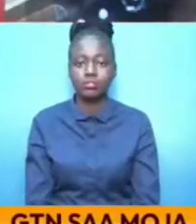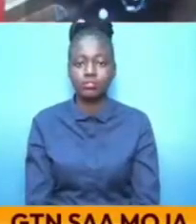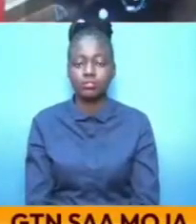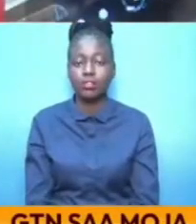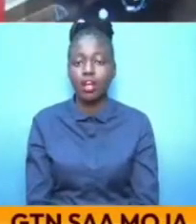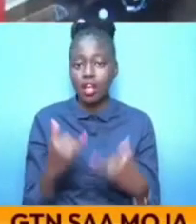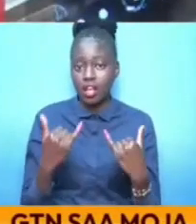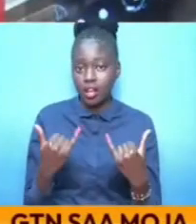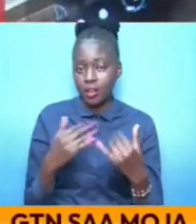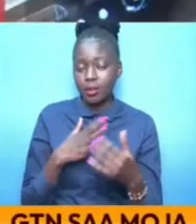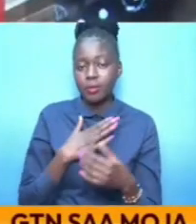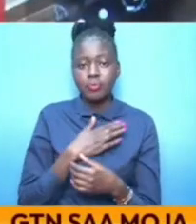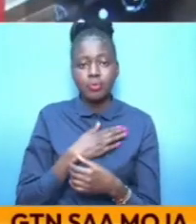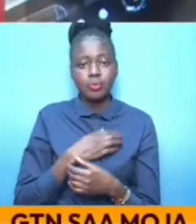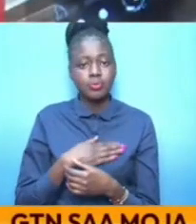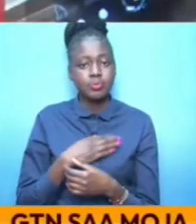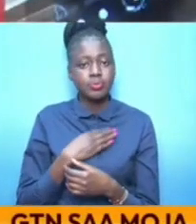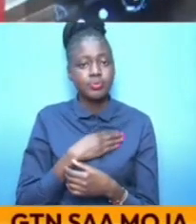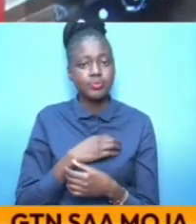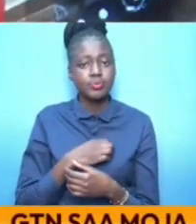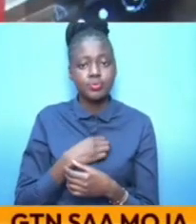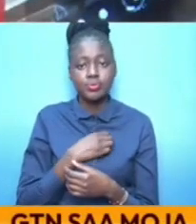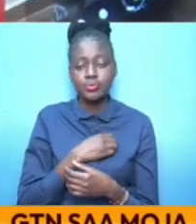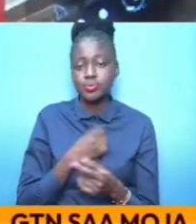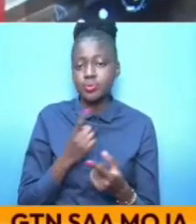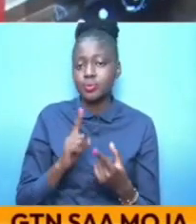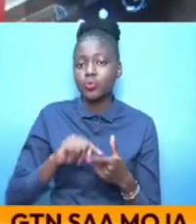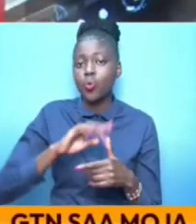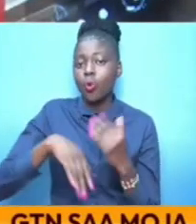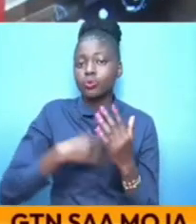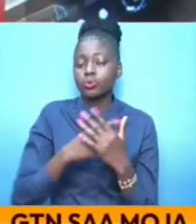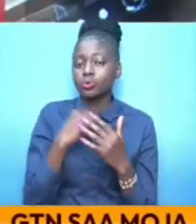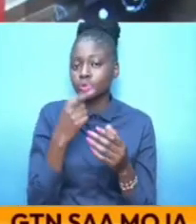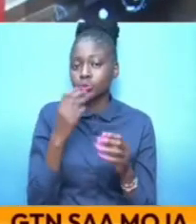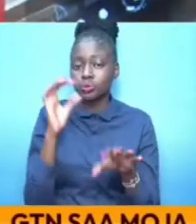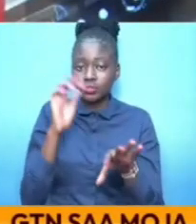Na tunatuma pole zetu kwa waathiriwa kwenye mkasa huo wa moto.